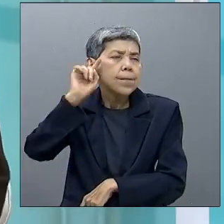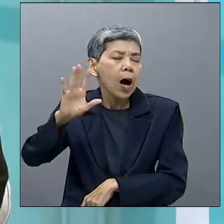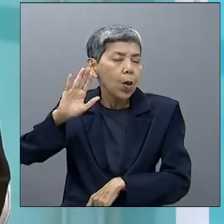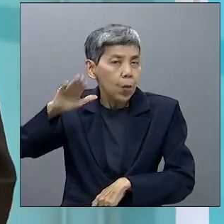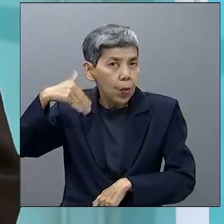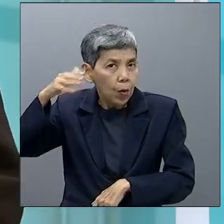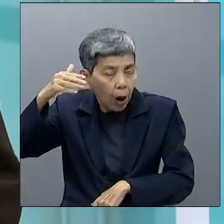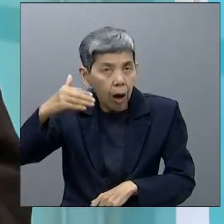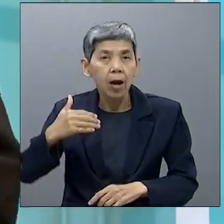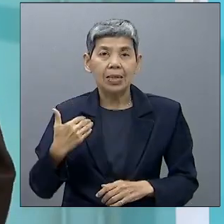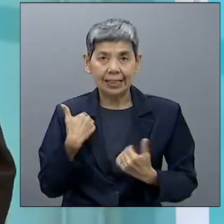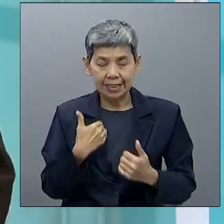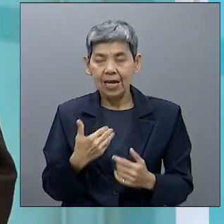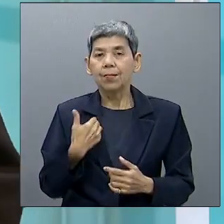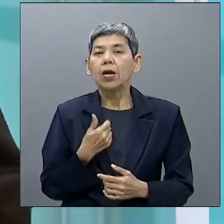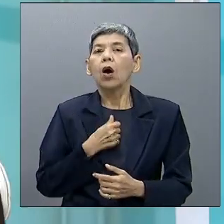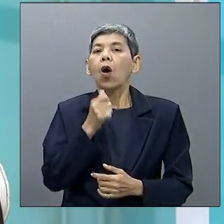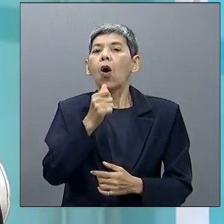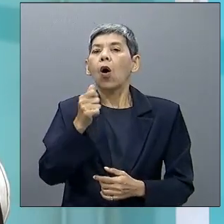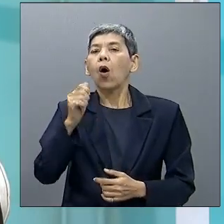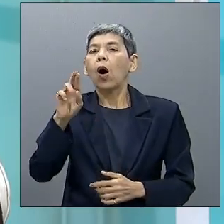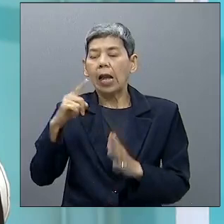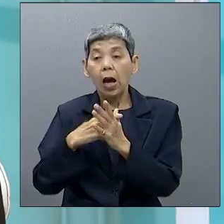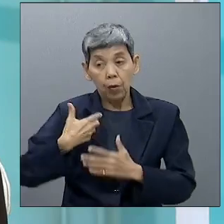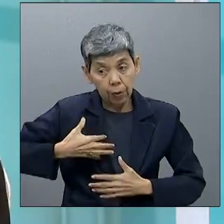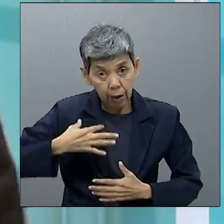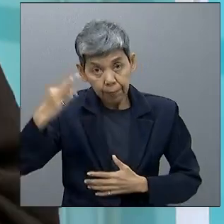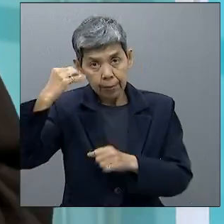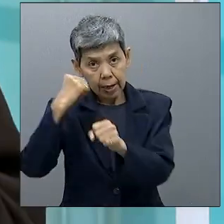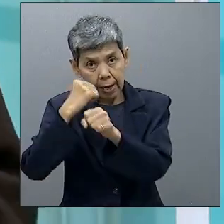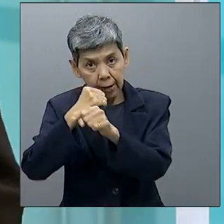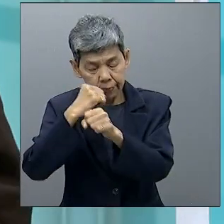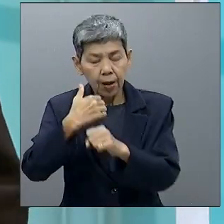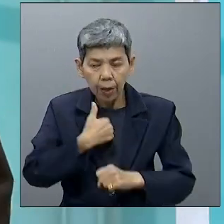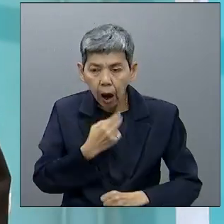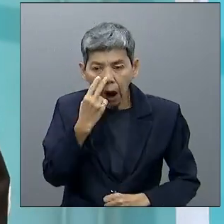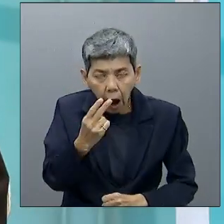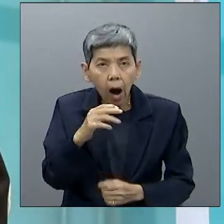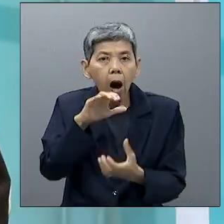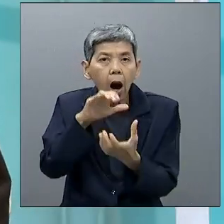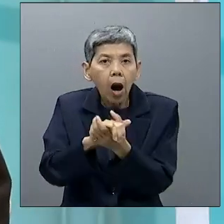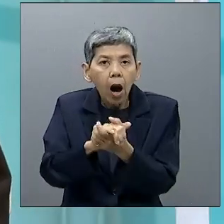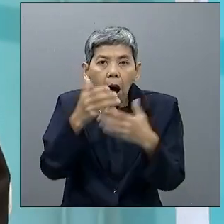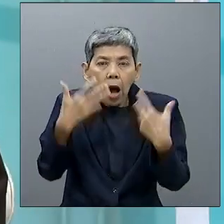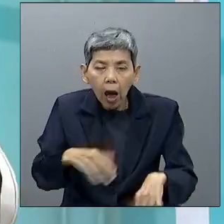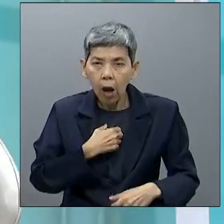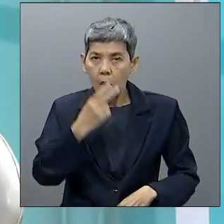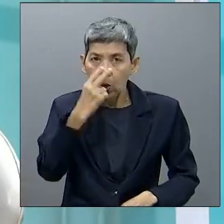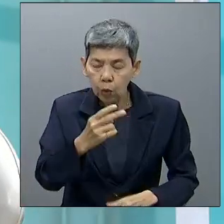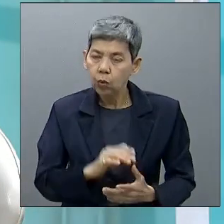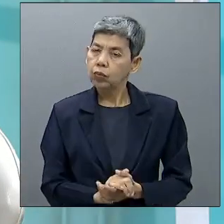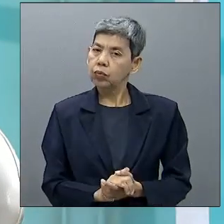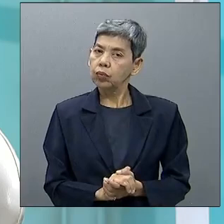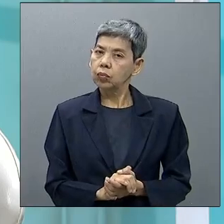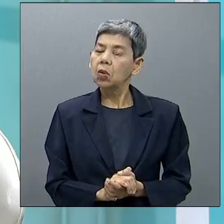ทั่งMiss Aura International เปิดโอกาสให้พี่เข้ามาร่วมงานด้วยก็ทำให้พี่ได้เจอกับสุภาพสตรีที่แต่งงานแล้วแล้วก็หลาย